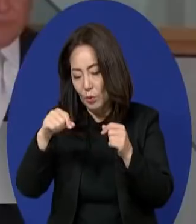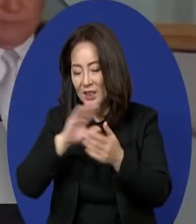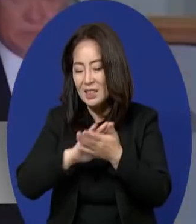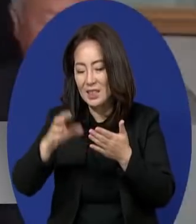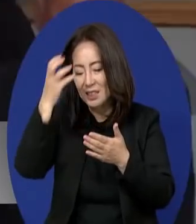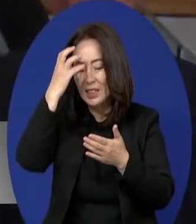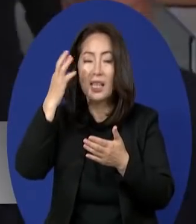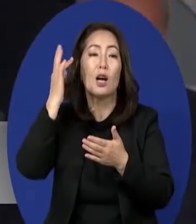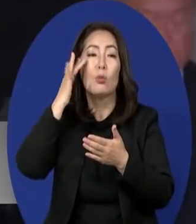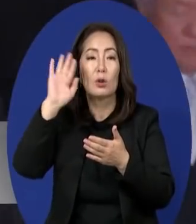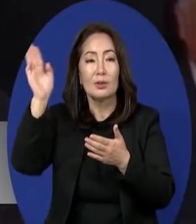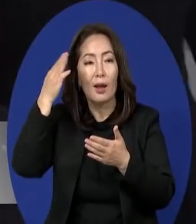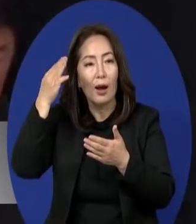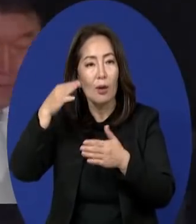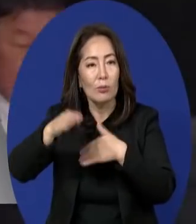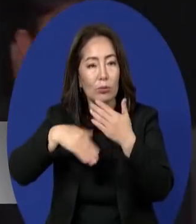илүү тодорхой болох юм а.